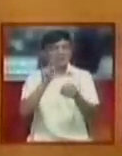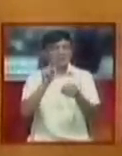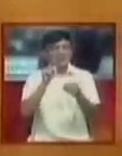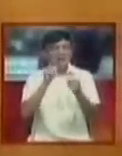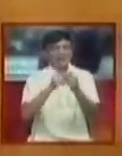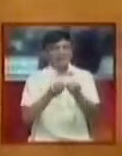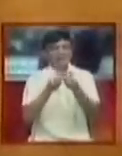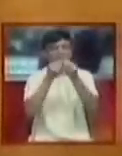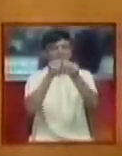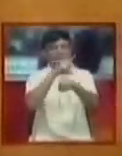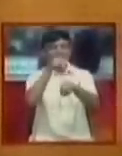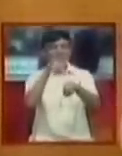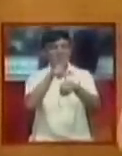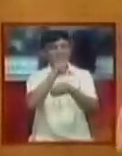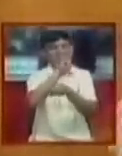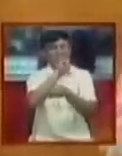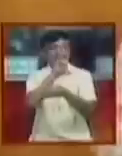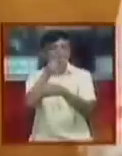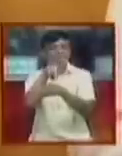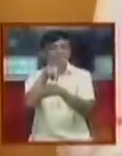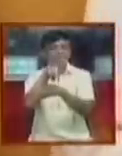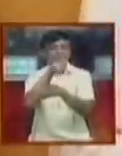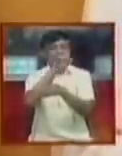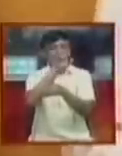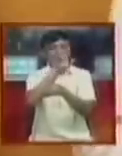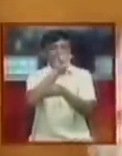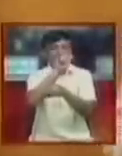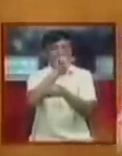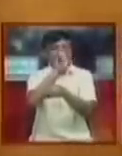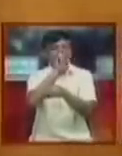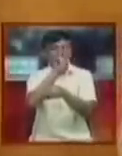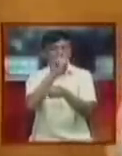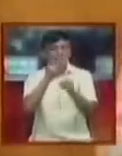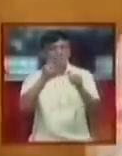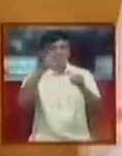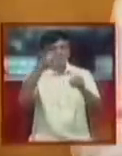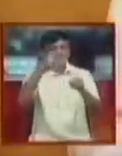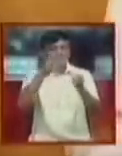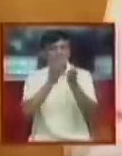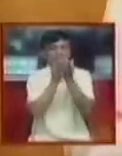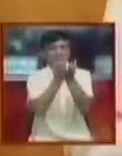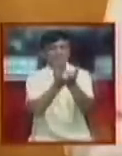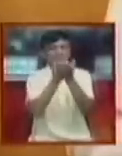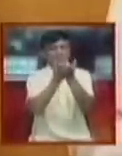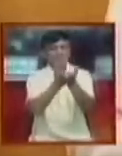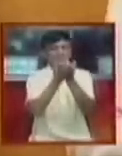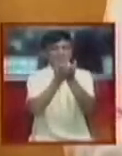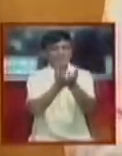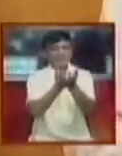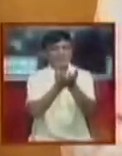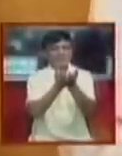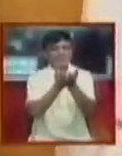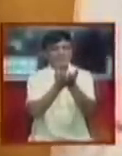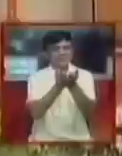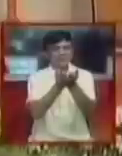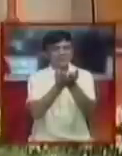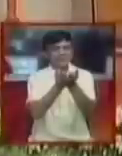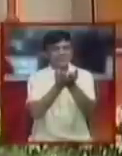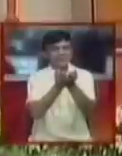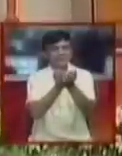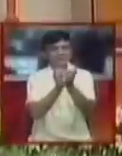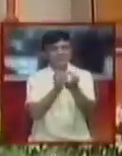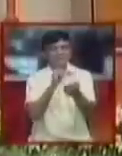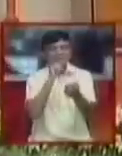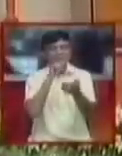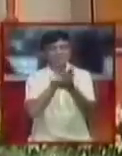aangkla na po sa Pilipinas ang BRP Ramon Alcaraz, ang pangalawa nating Hamilton-class cutter. Di na po bangkang